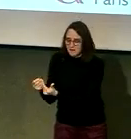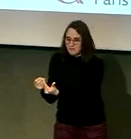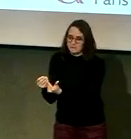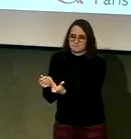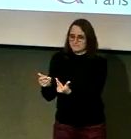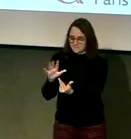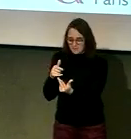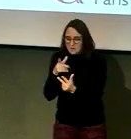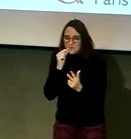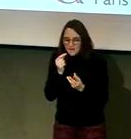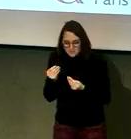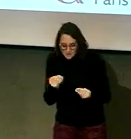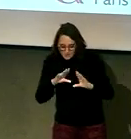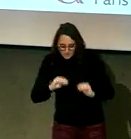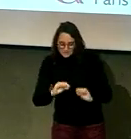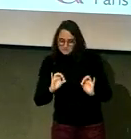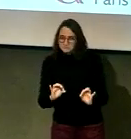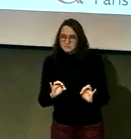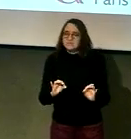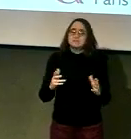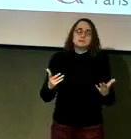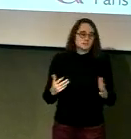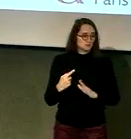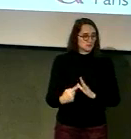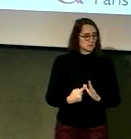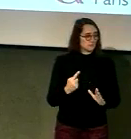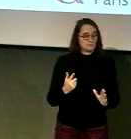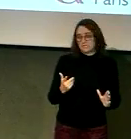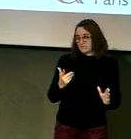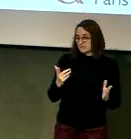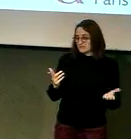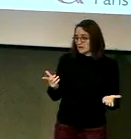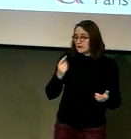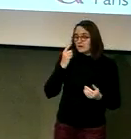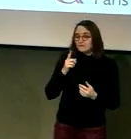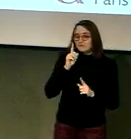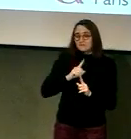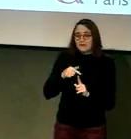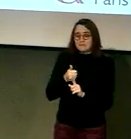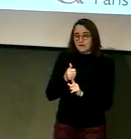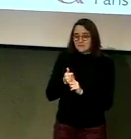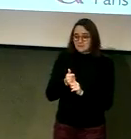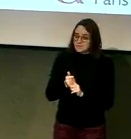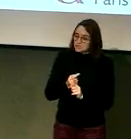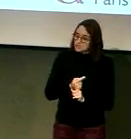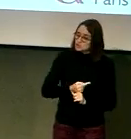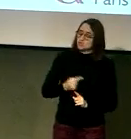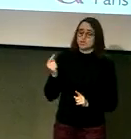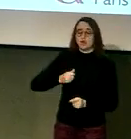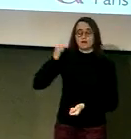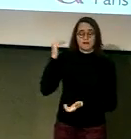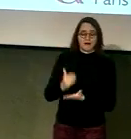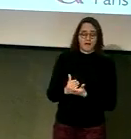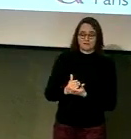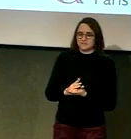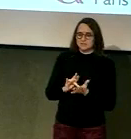fait une place à ce père, et je redis, espérer que la femme va toute seule arrêter les produits ou diminuer